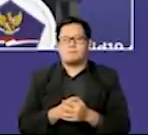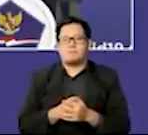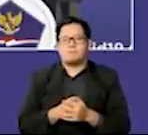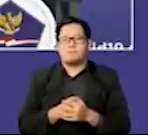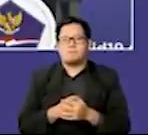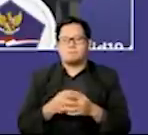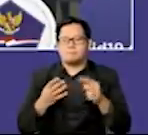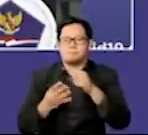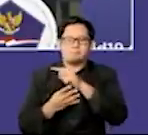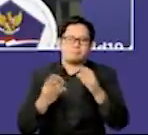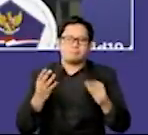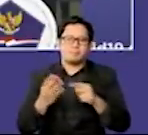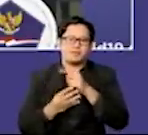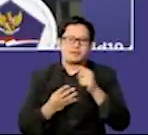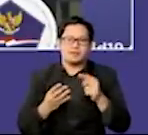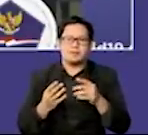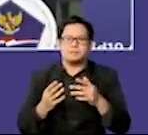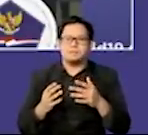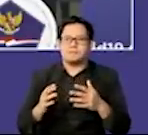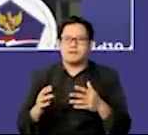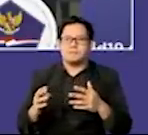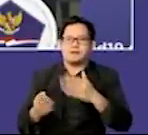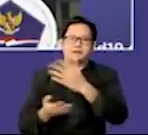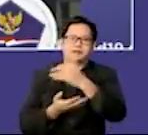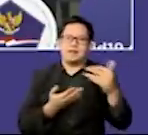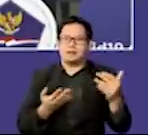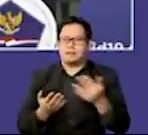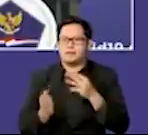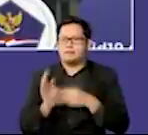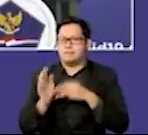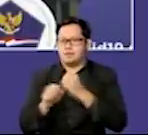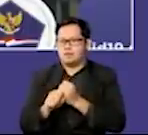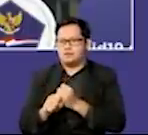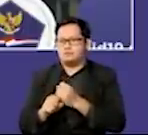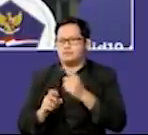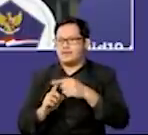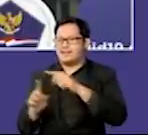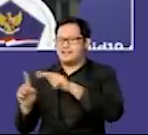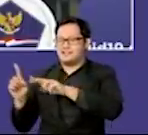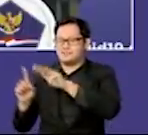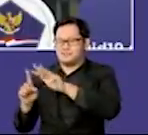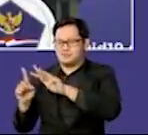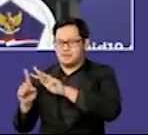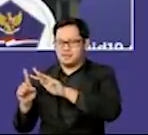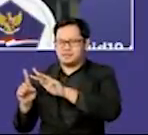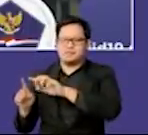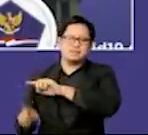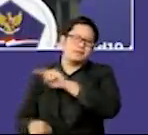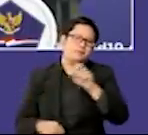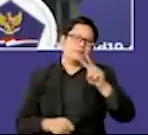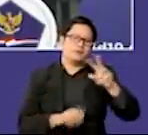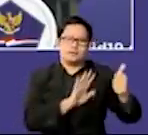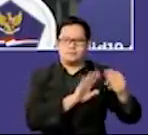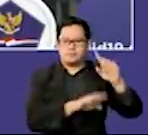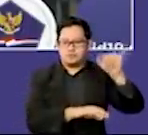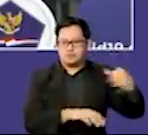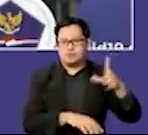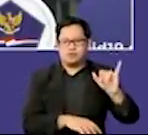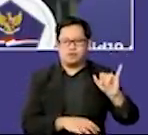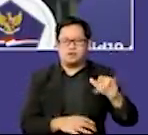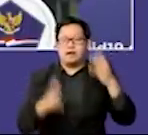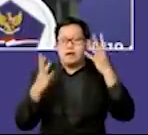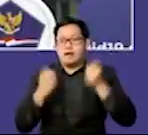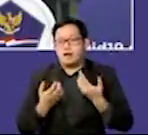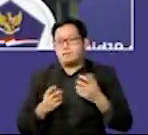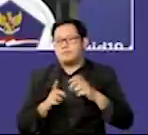sebagai analisa mingguan dari tanggal 19 sampai tanggal 26 Juli kami harap bahwa daerah-daerah yang